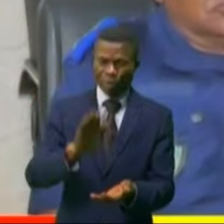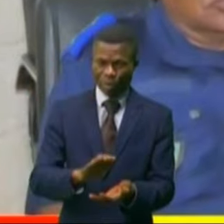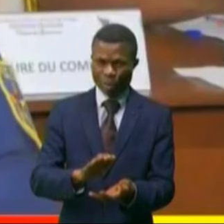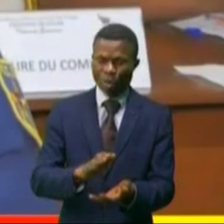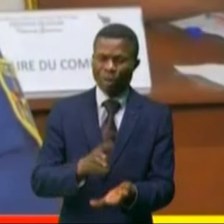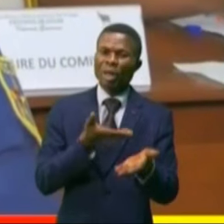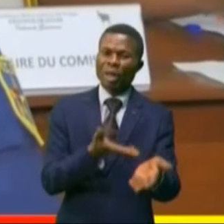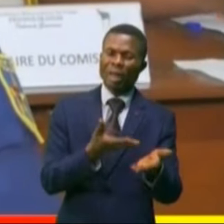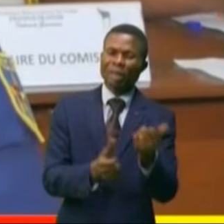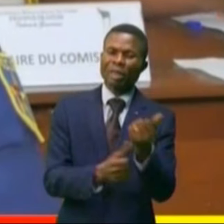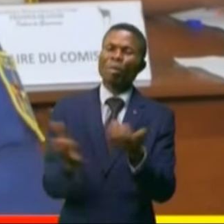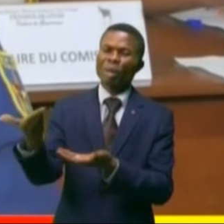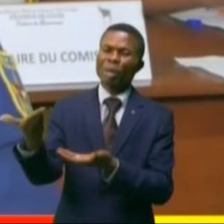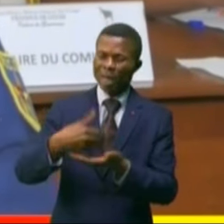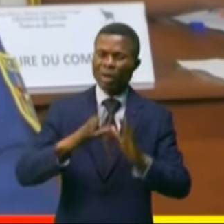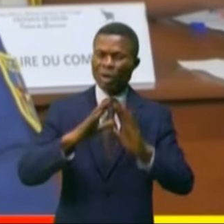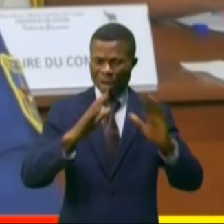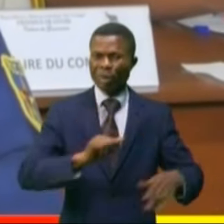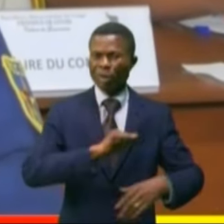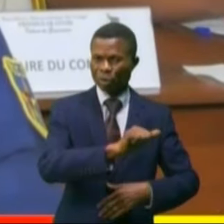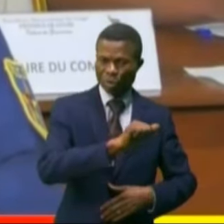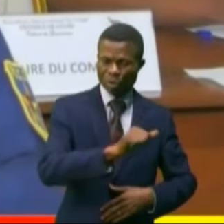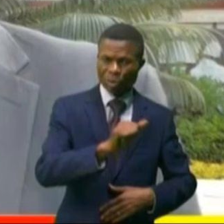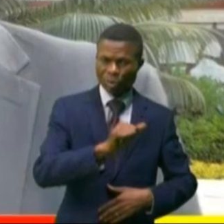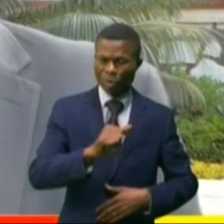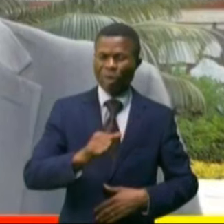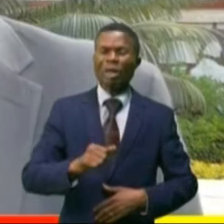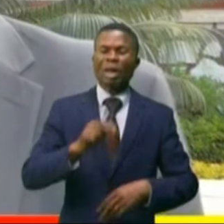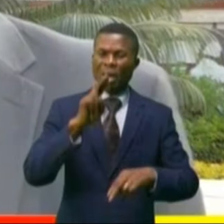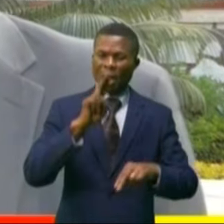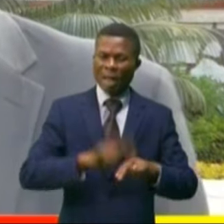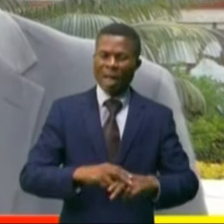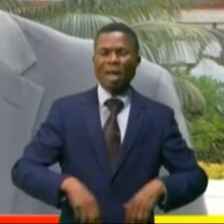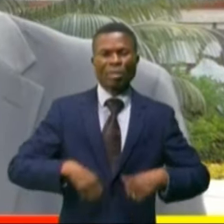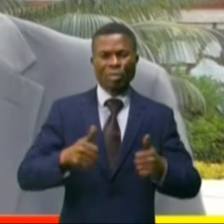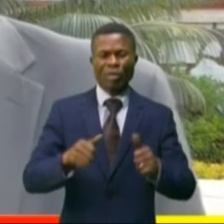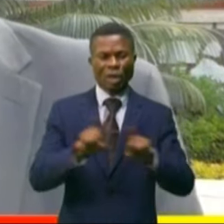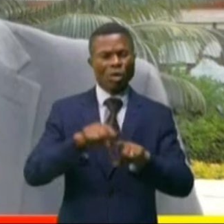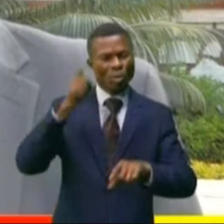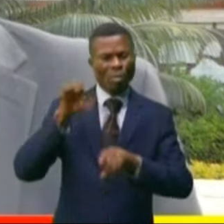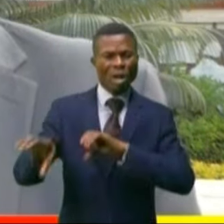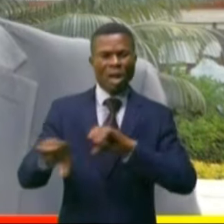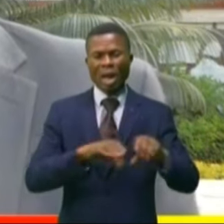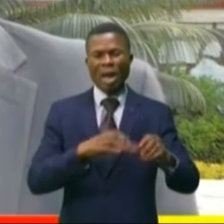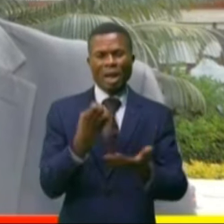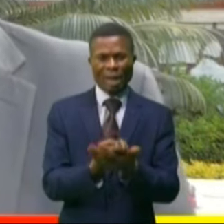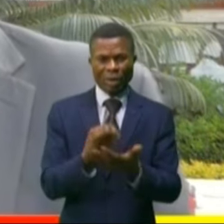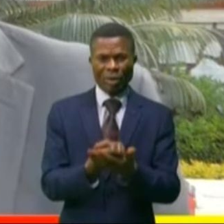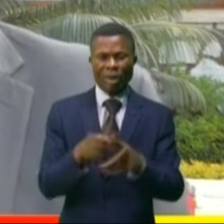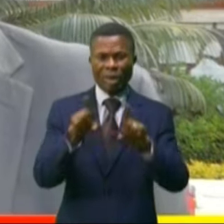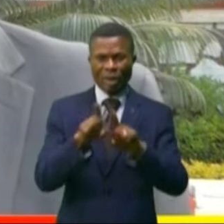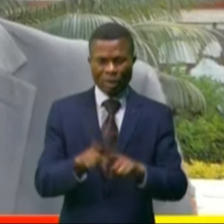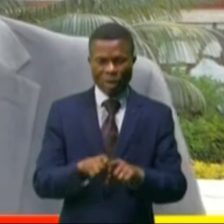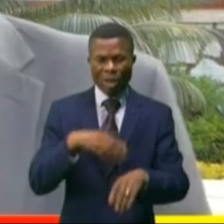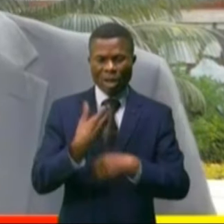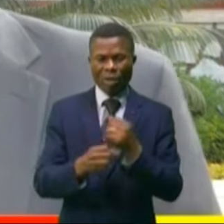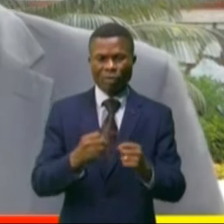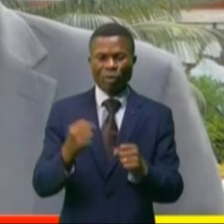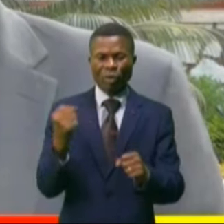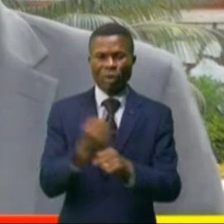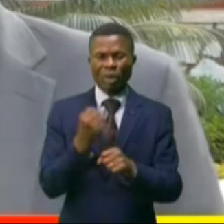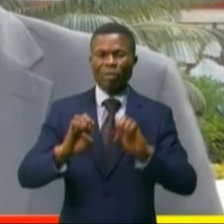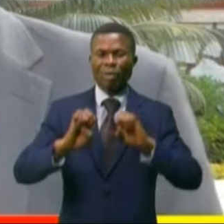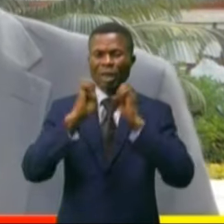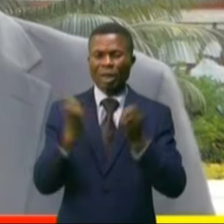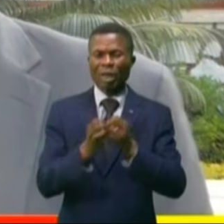populations à retourner chez elles, à retrouver leurs moyens de subsistance, leurs activités économiques, faire en sorte que les services sociaux de